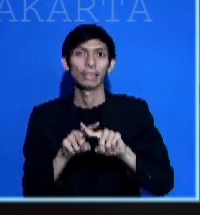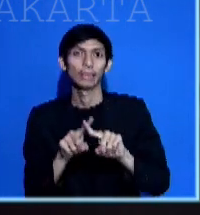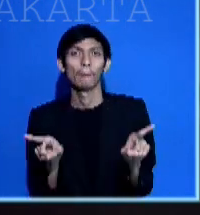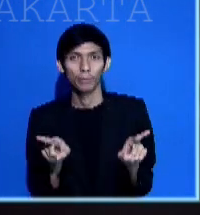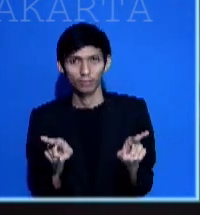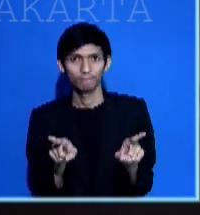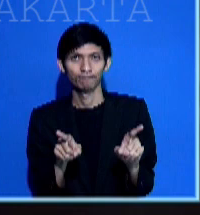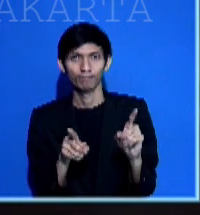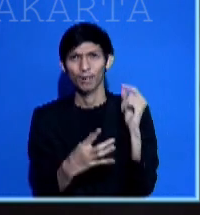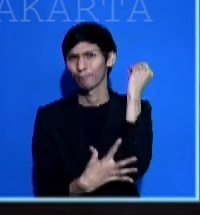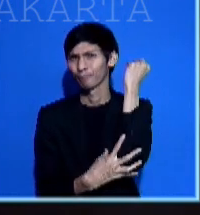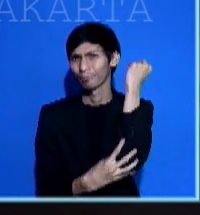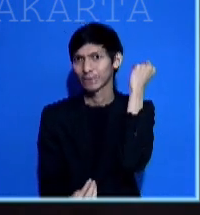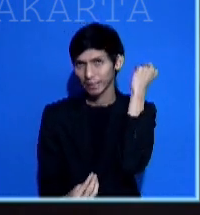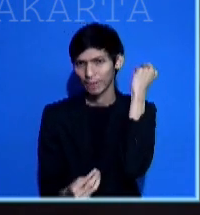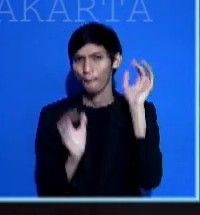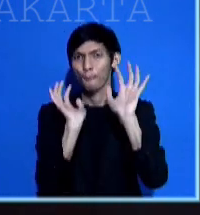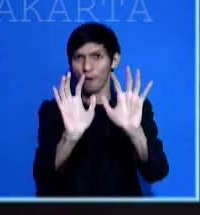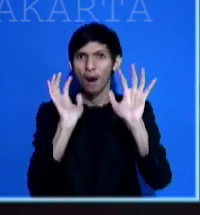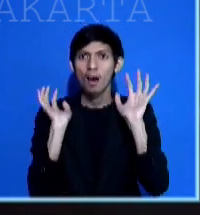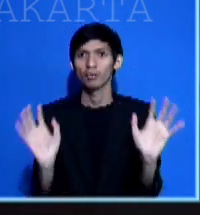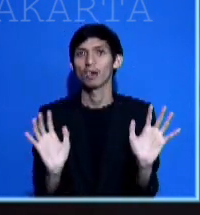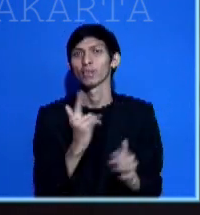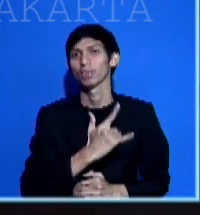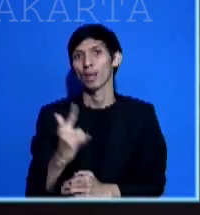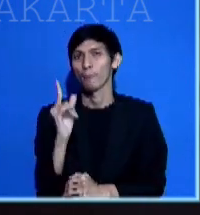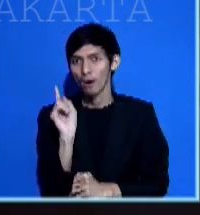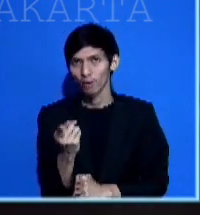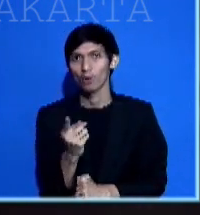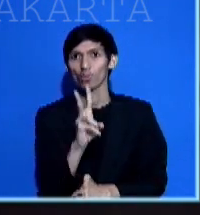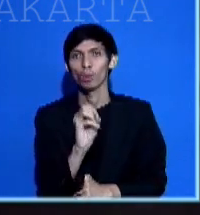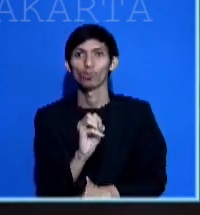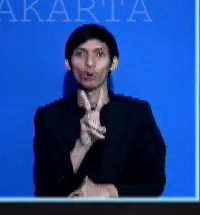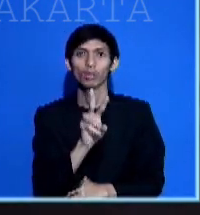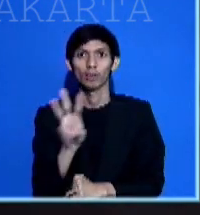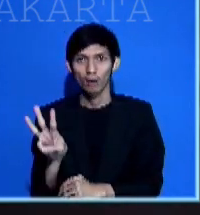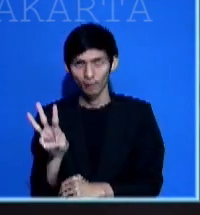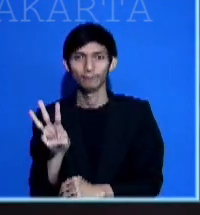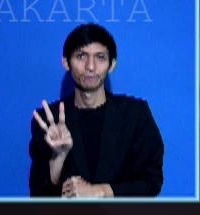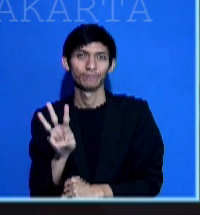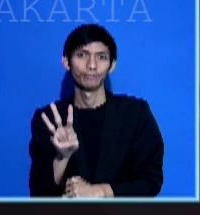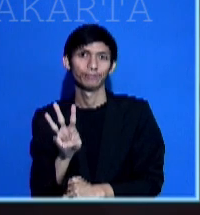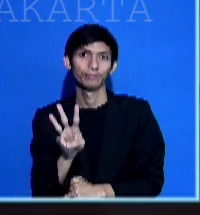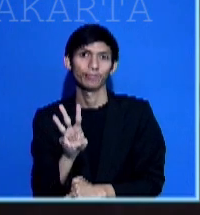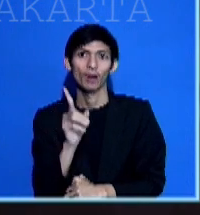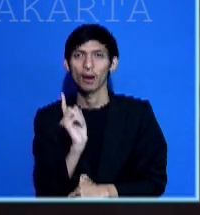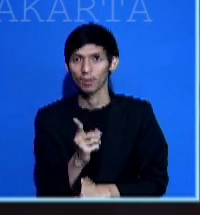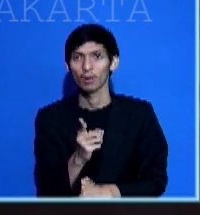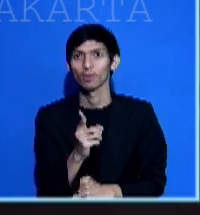kemiskinan dengan realisasi pada tahun 2023 sebesar